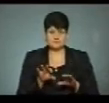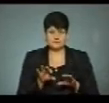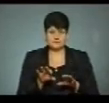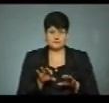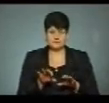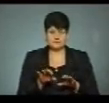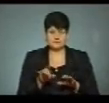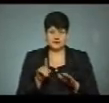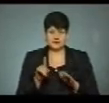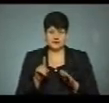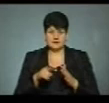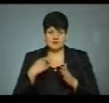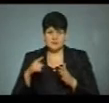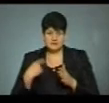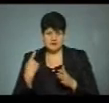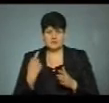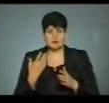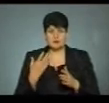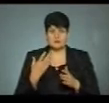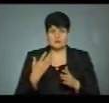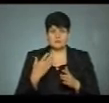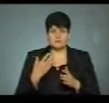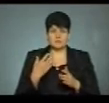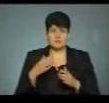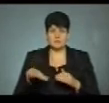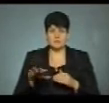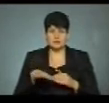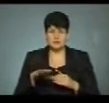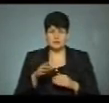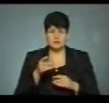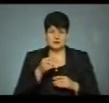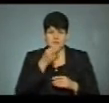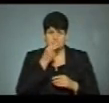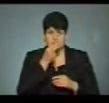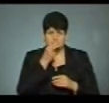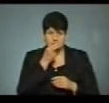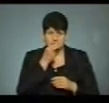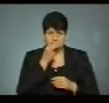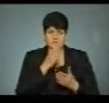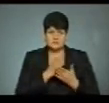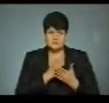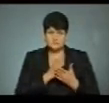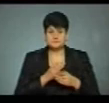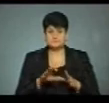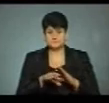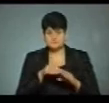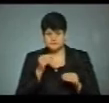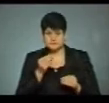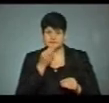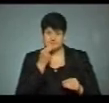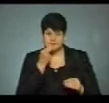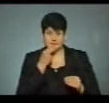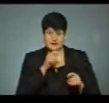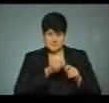із зовнішнього середовища, як на харчоблоці, так і в корпусі, де вони проживають. Відібрані харчові продукти